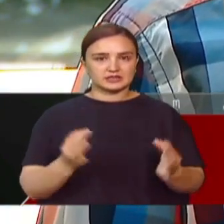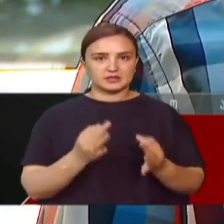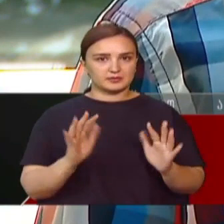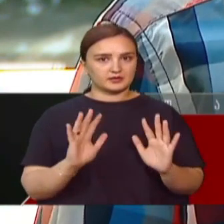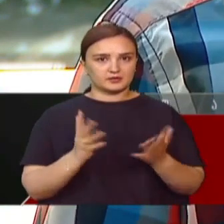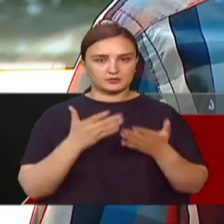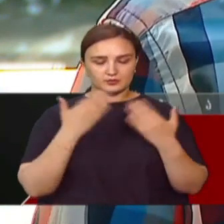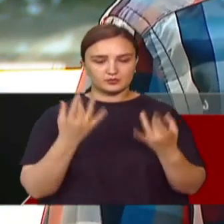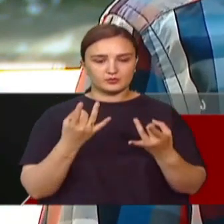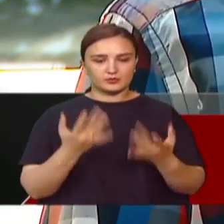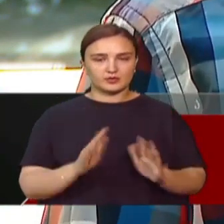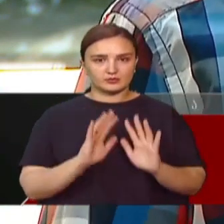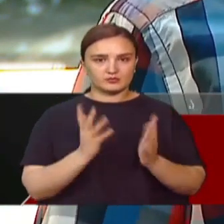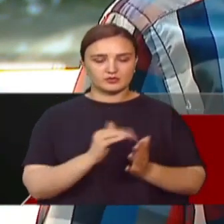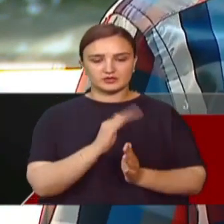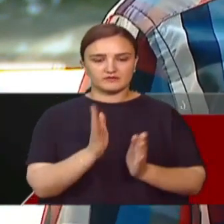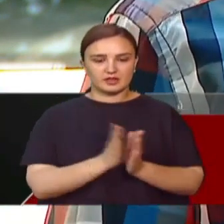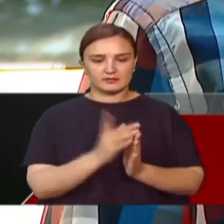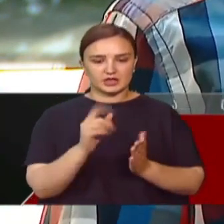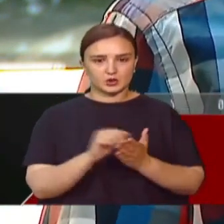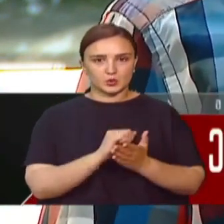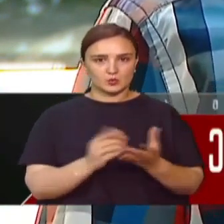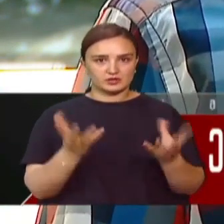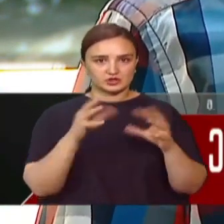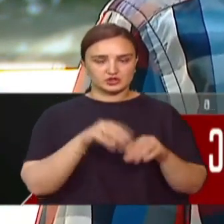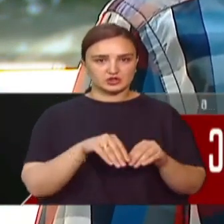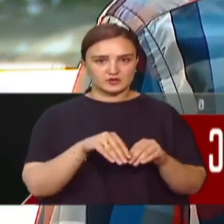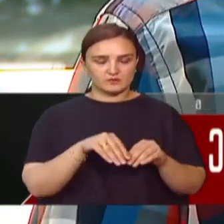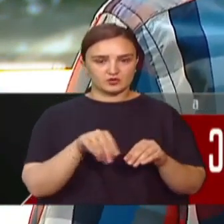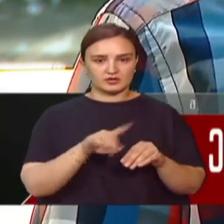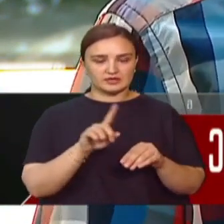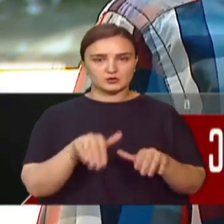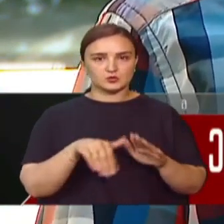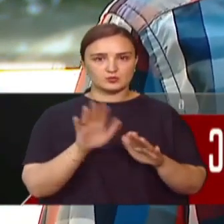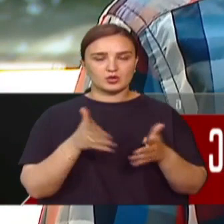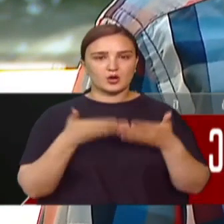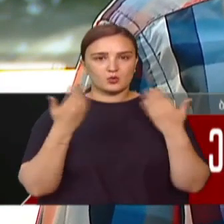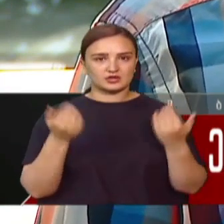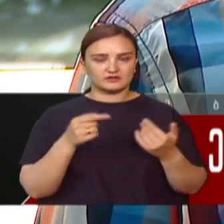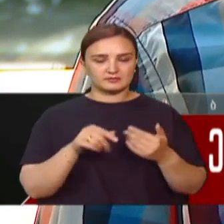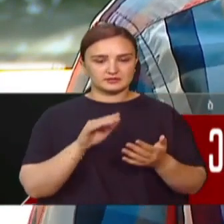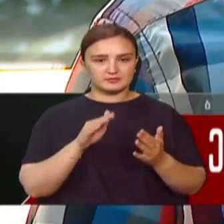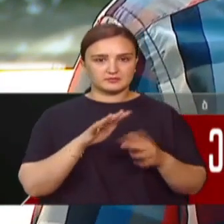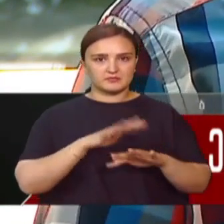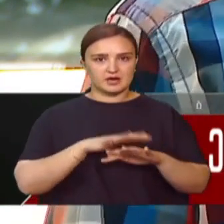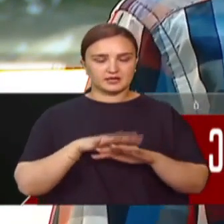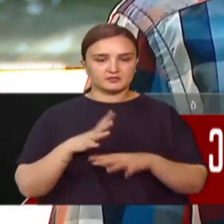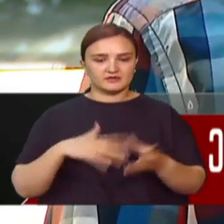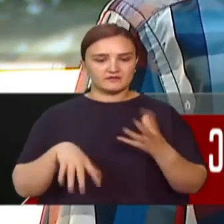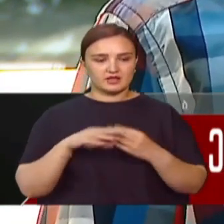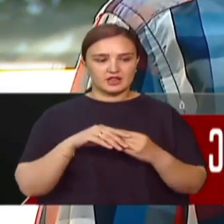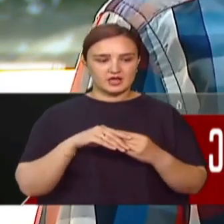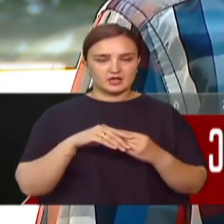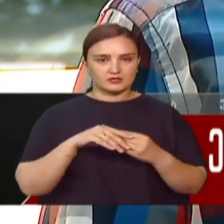მომხდარა, უბრალოდ მოხდა ამ ყველაფრის ერთ დოკუმენტში თავმოყრა, რაც გაუადვილებს კომერციულ ბანკებს და ყველა სხვა